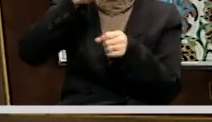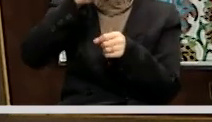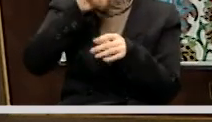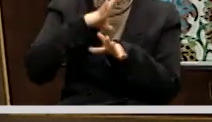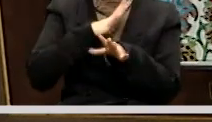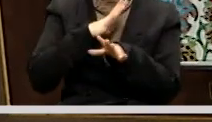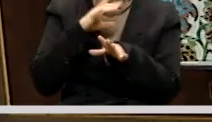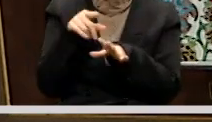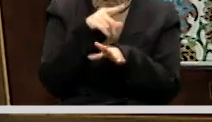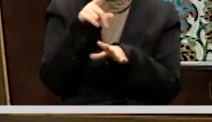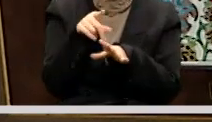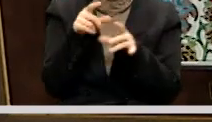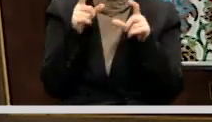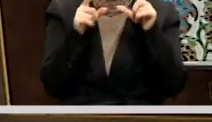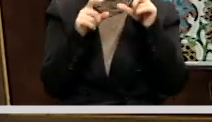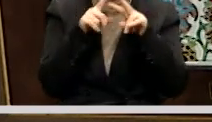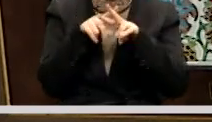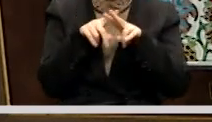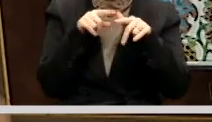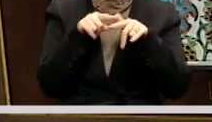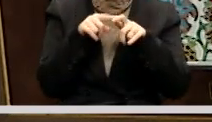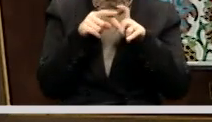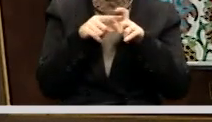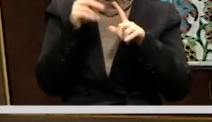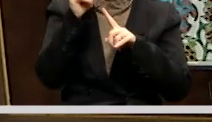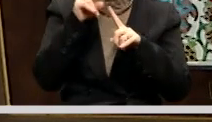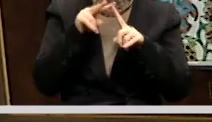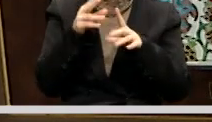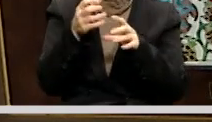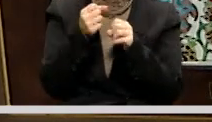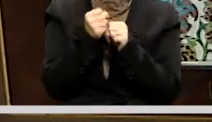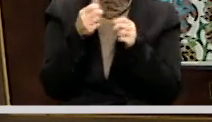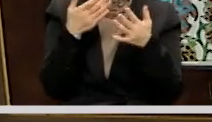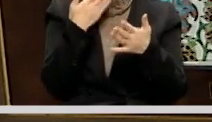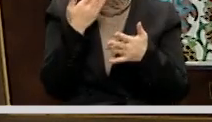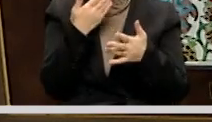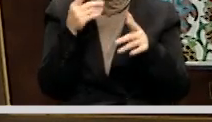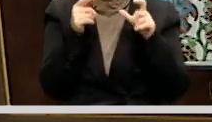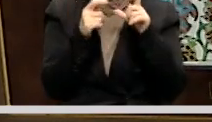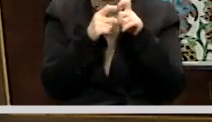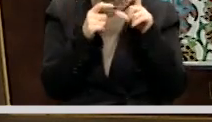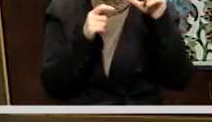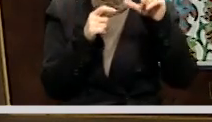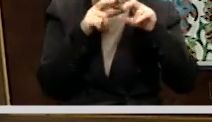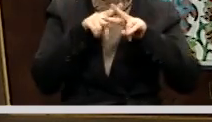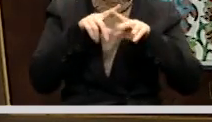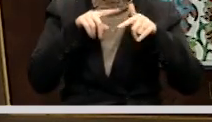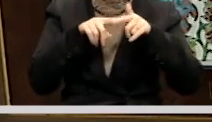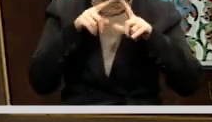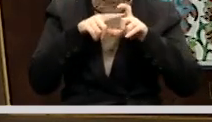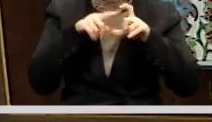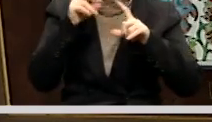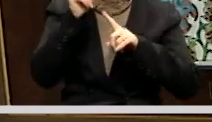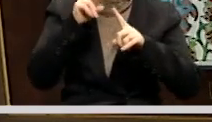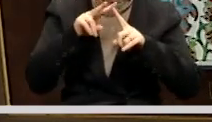birlikte kafein alımı söz konusu. Evet. Kafeinsiz kahveler mesela son dönemde meşhur oldu. Onların etkisi daha azdır